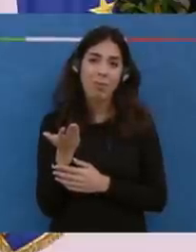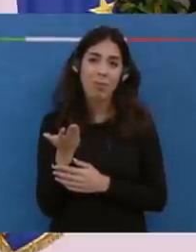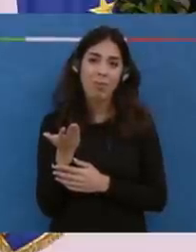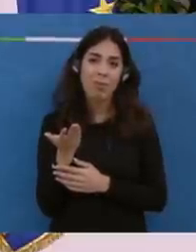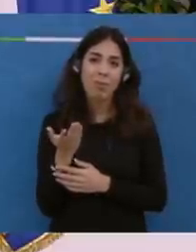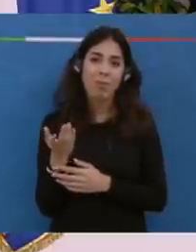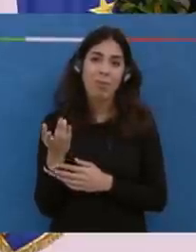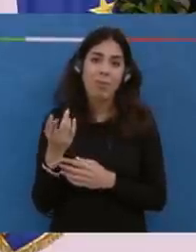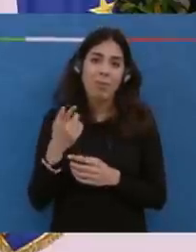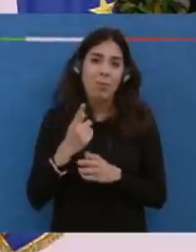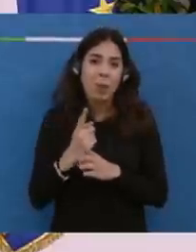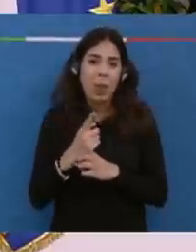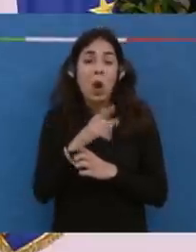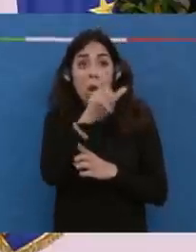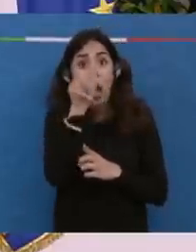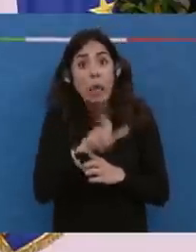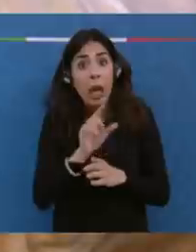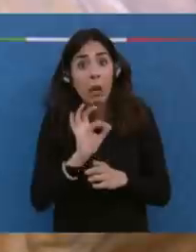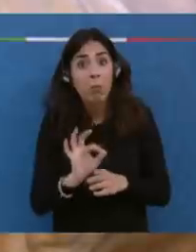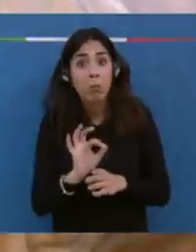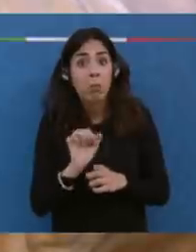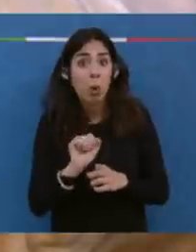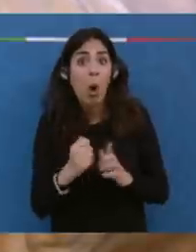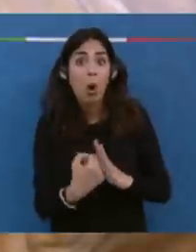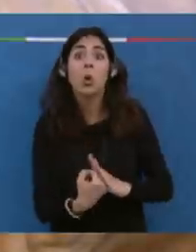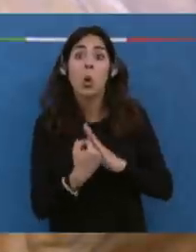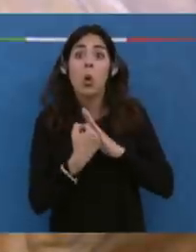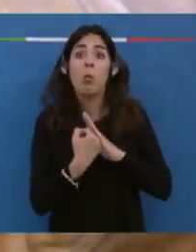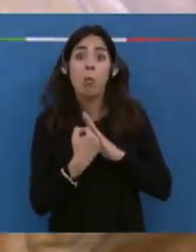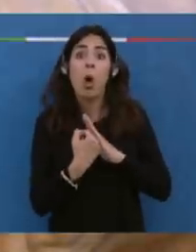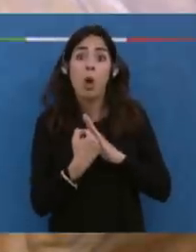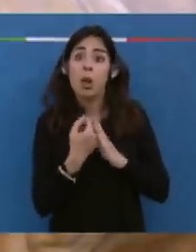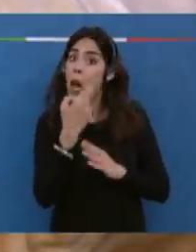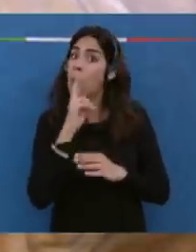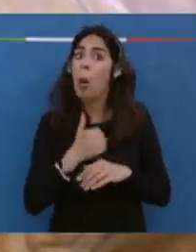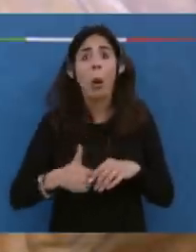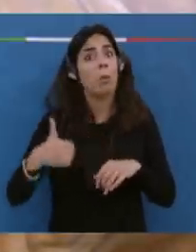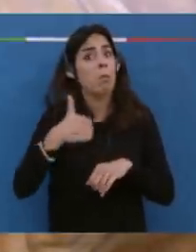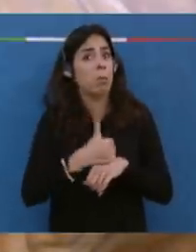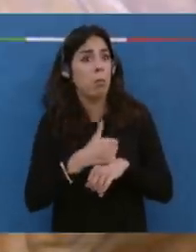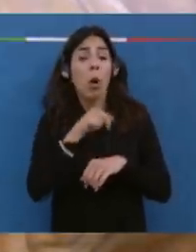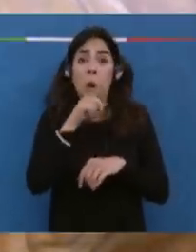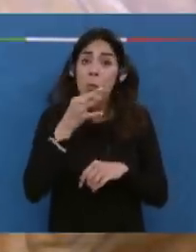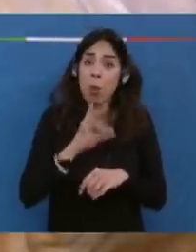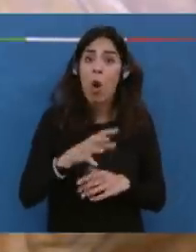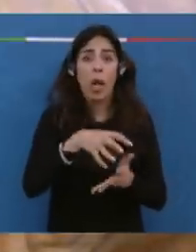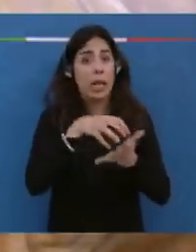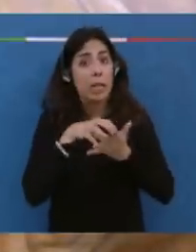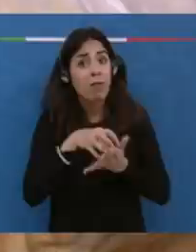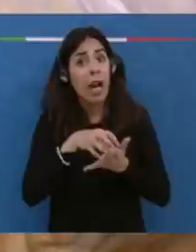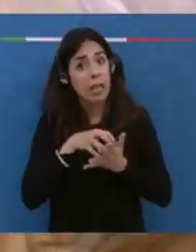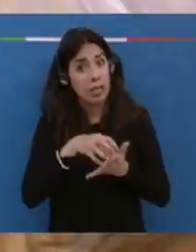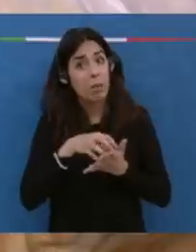giocare un ruolo essenziale e primario nel nell'investimento a incoraggiare gli